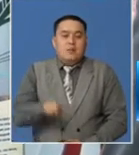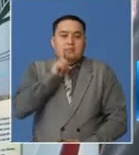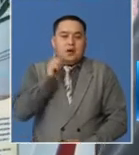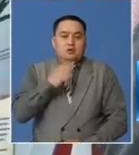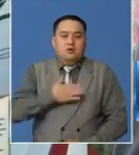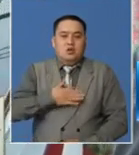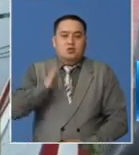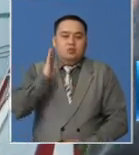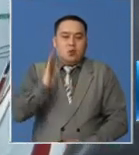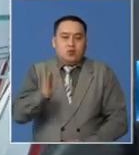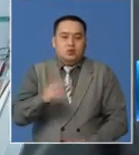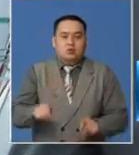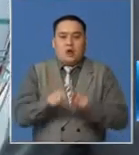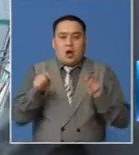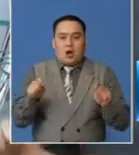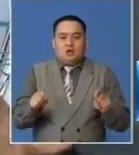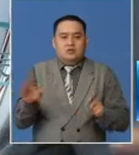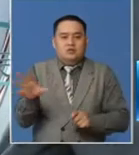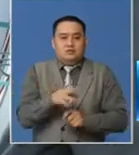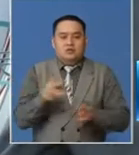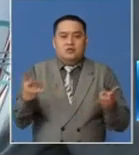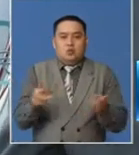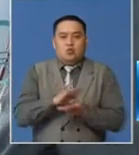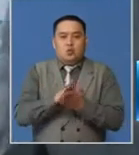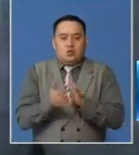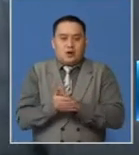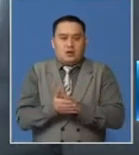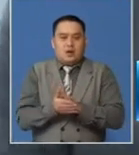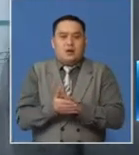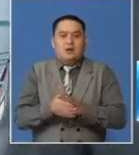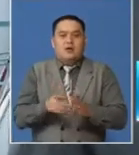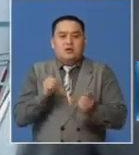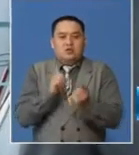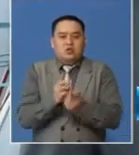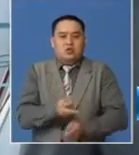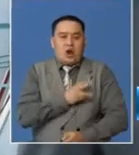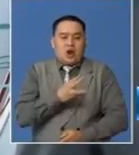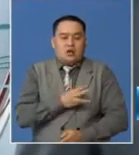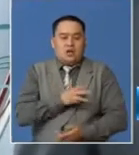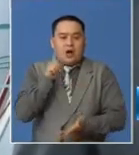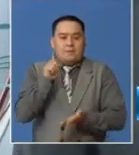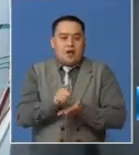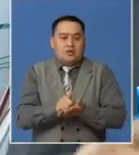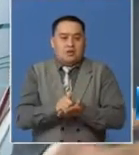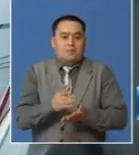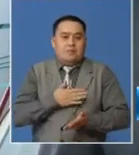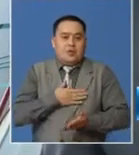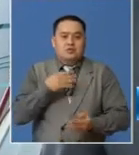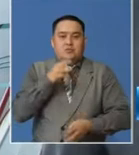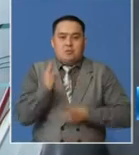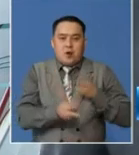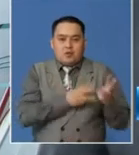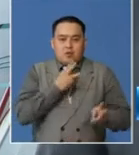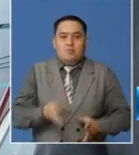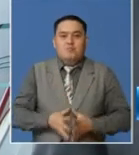Молодежь – наше будущее. Мы должны создавать для них все необходимые условия, приветствовать их рвение – наша прямая обязанность. Так мы смотивируем их